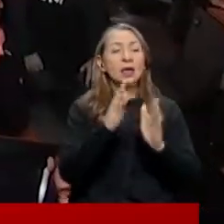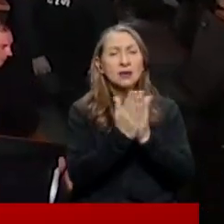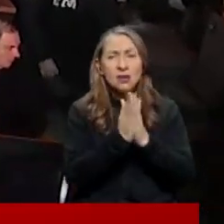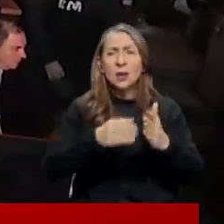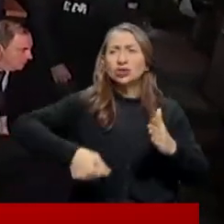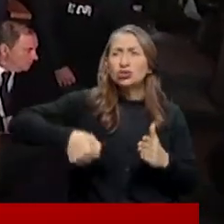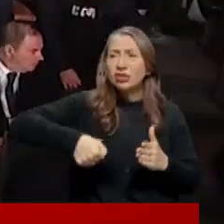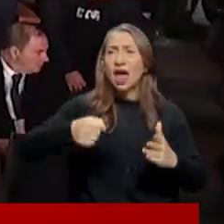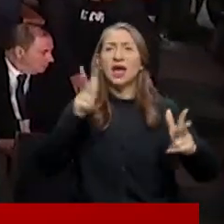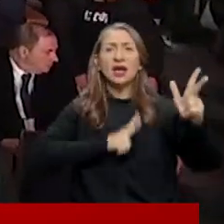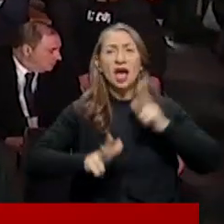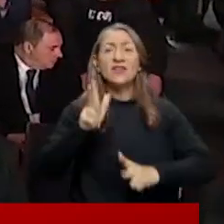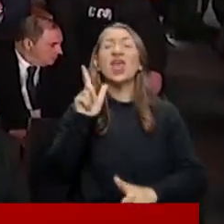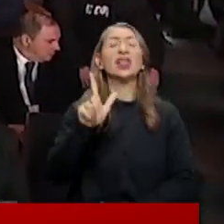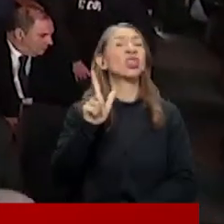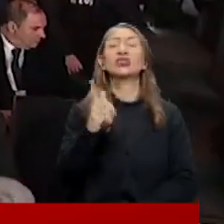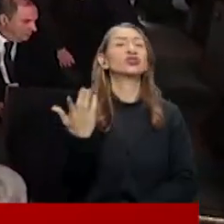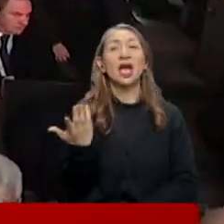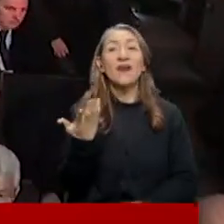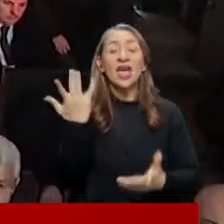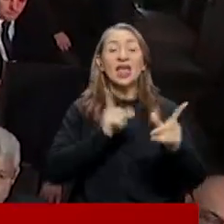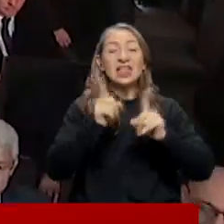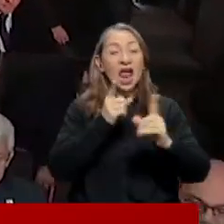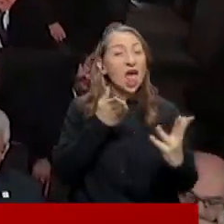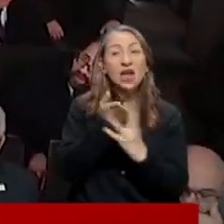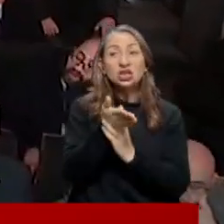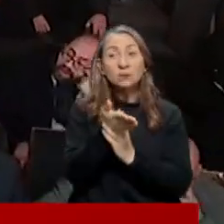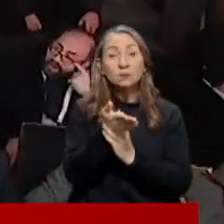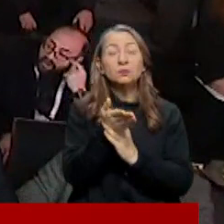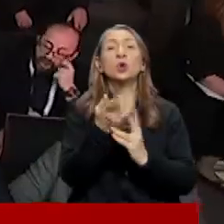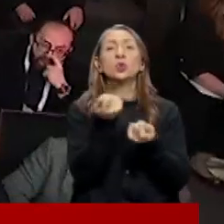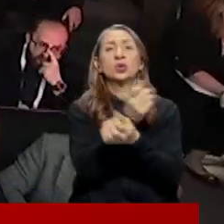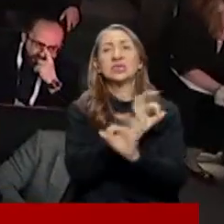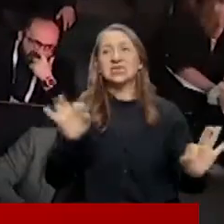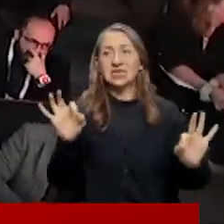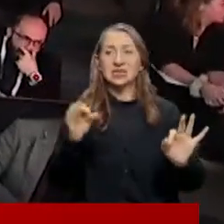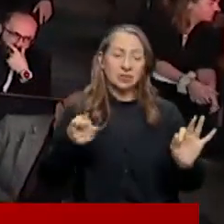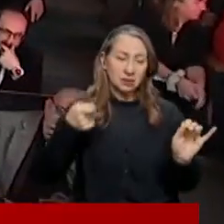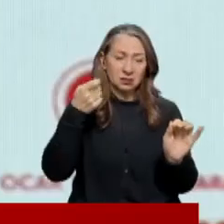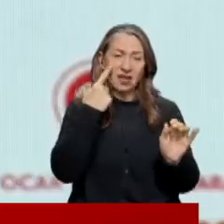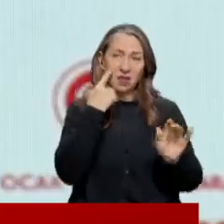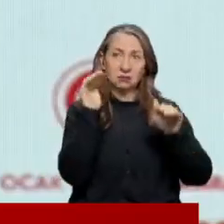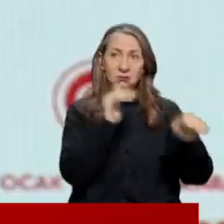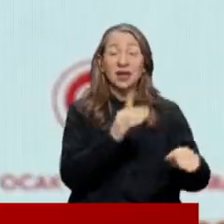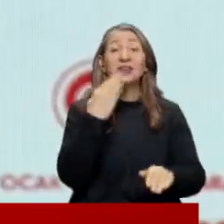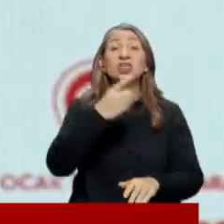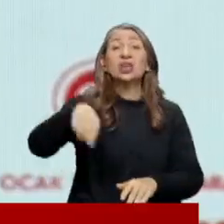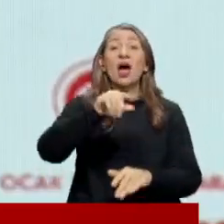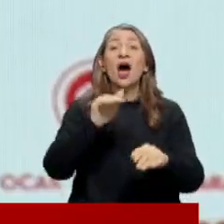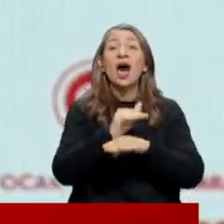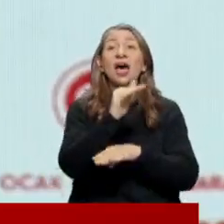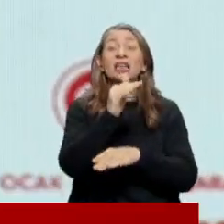kırtasiye, çanta, kıyafet ihtiyaçlarını ve internete erişimlerini ücretsiz olarak karşılayacağız. Gençler,